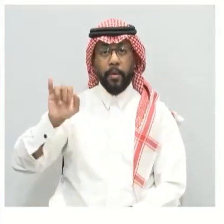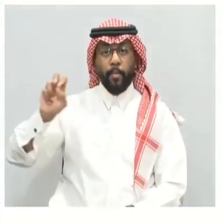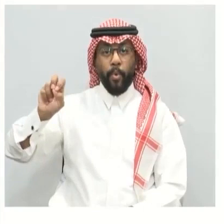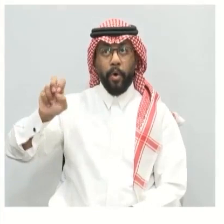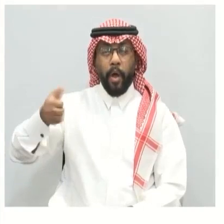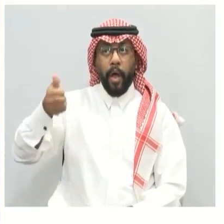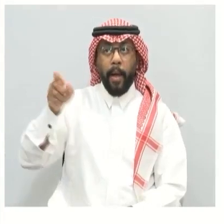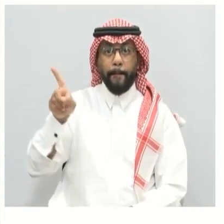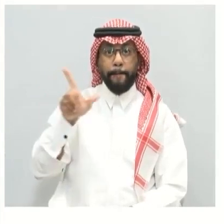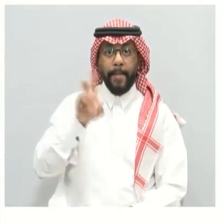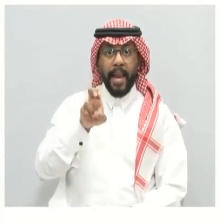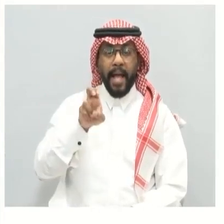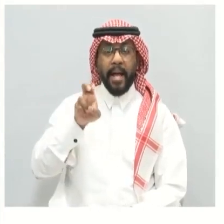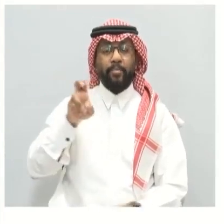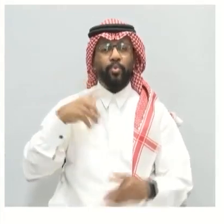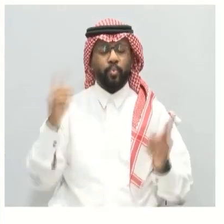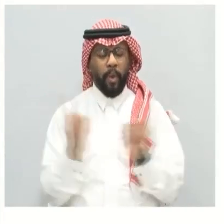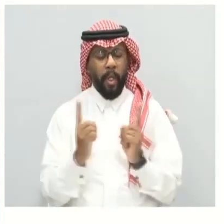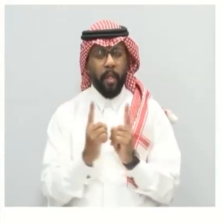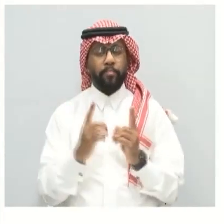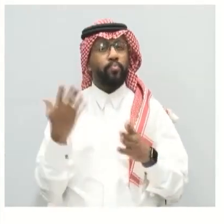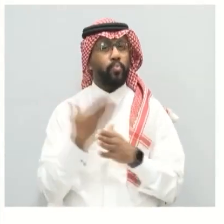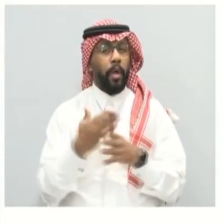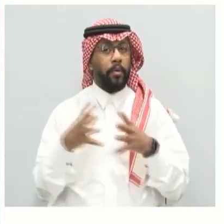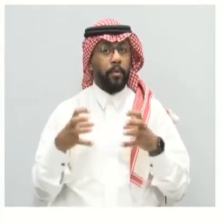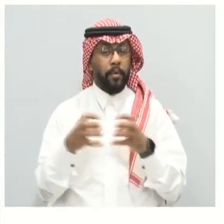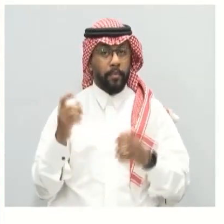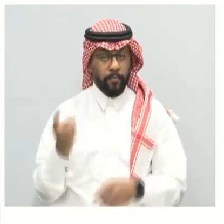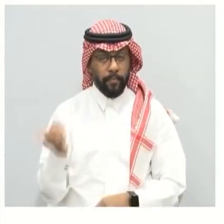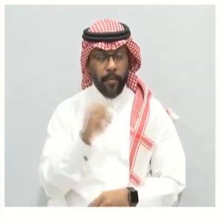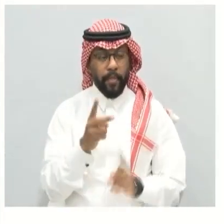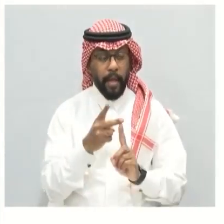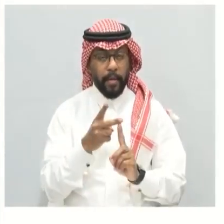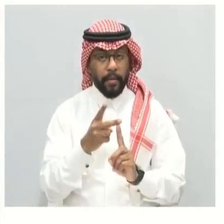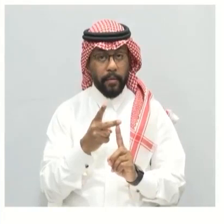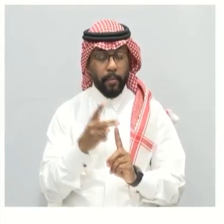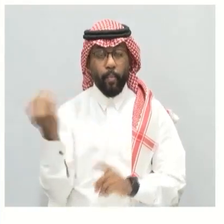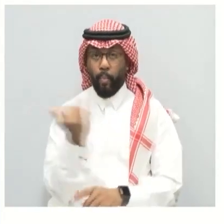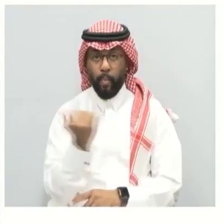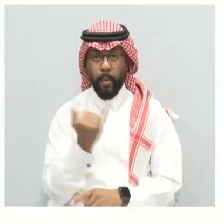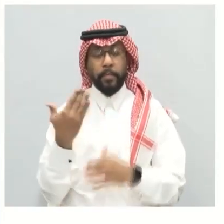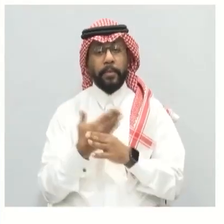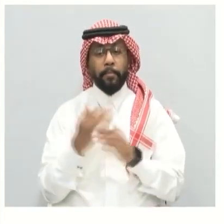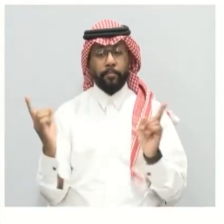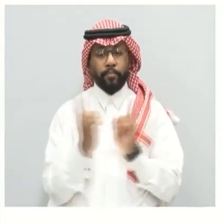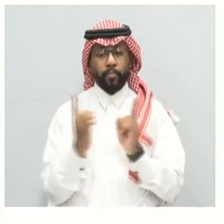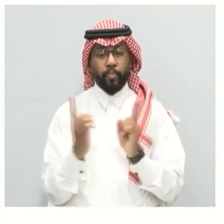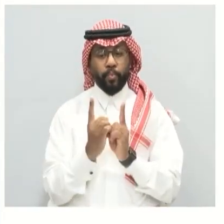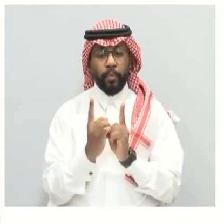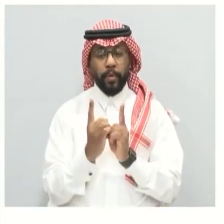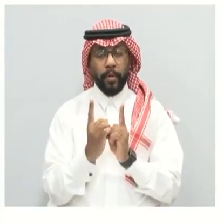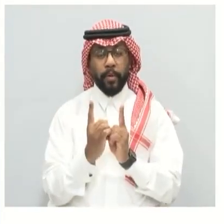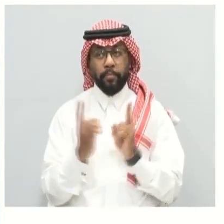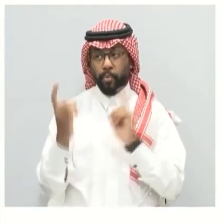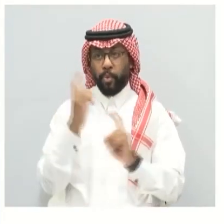الشخصيه ثانيا ان تبين اهميه المقابله الشخصيه بعد ذلك